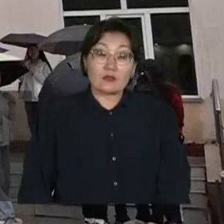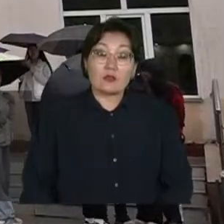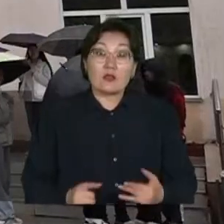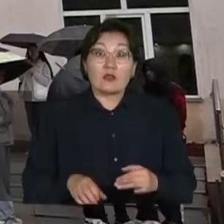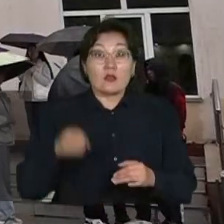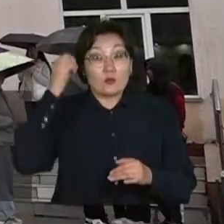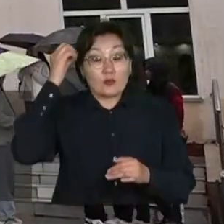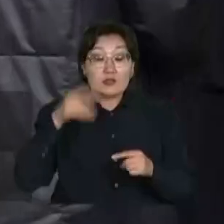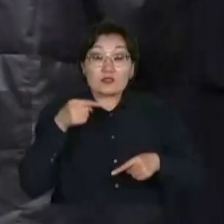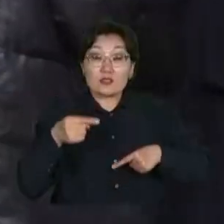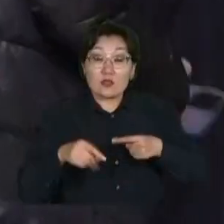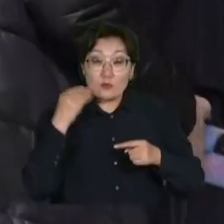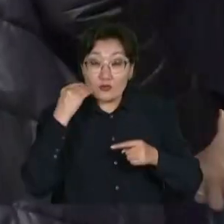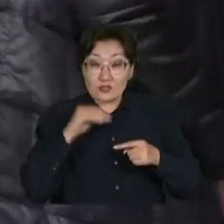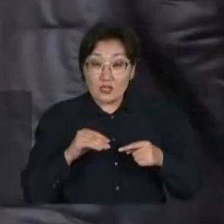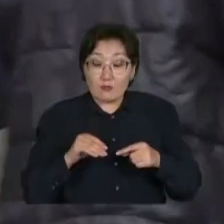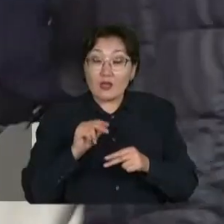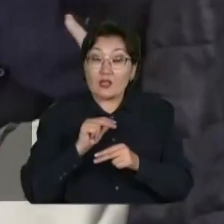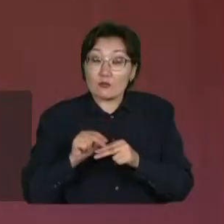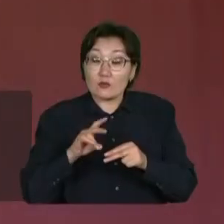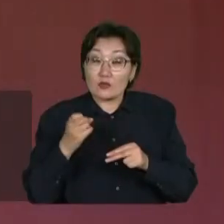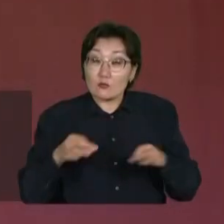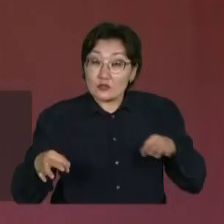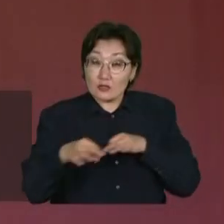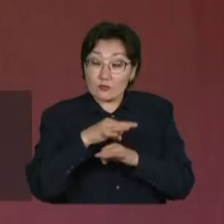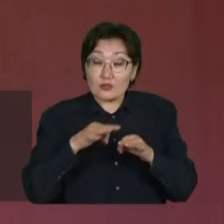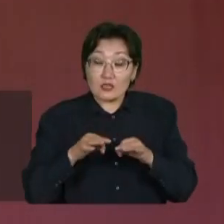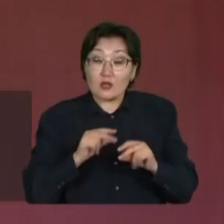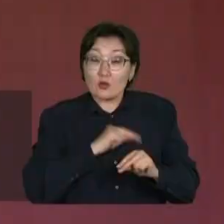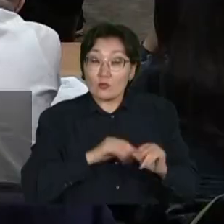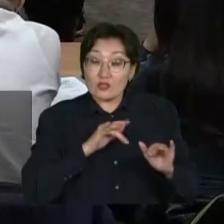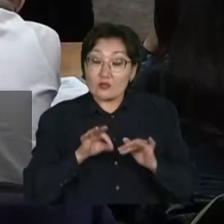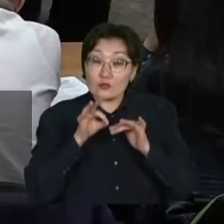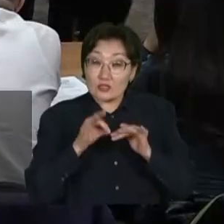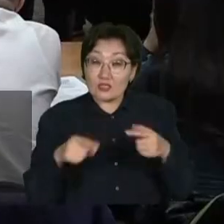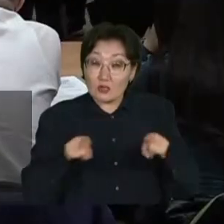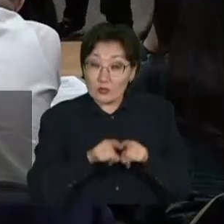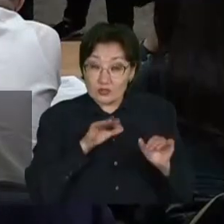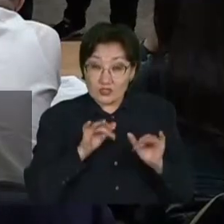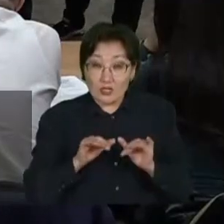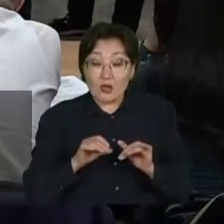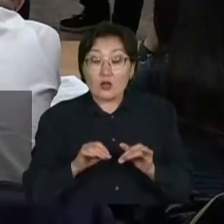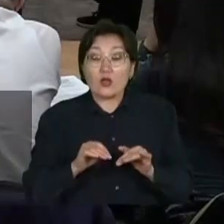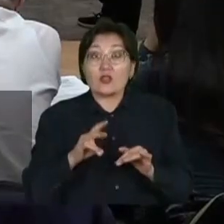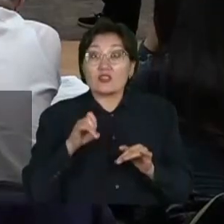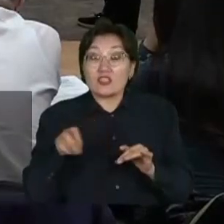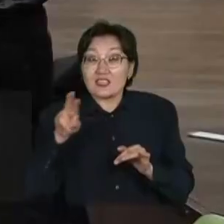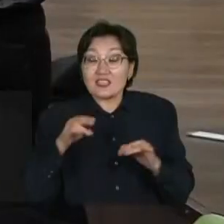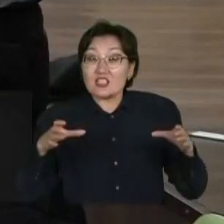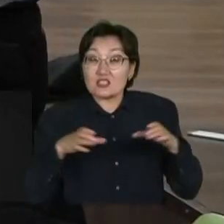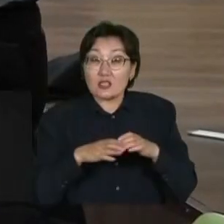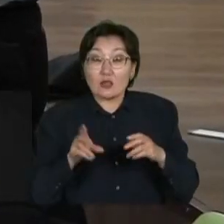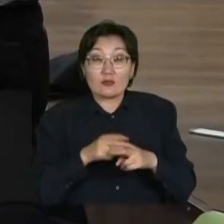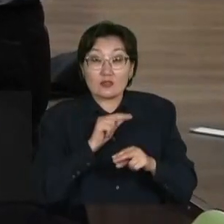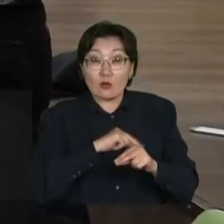Білімді ұлт сапалы білім ұлттық жобасын жүзеге асыру мақсатында жылда еңбек жәрмеңкесі ұйымдастырылады. Мұндай іс-шаралар ниет санатындағы жұмыссыз жастардың